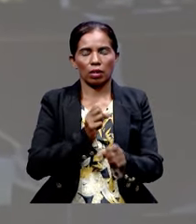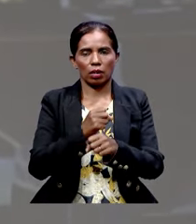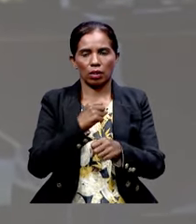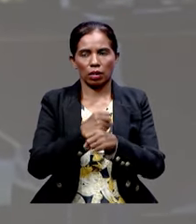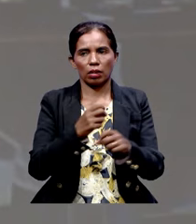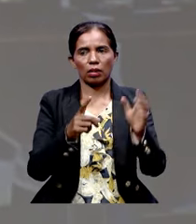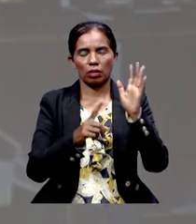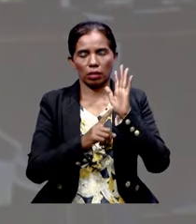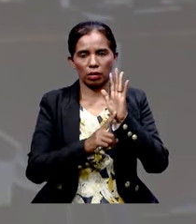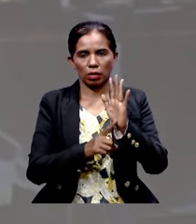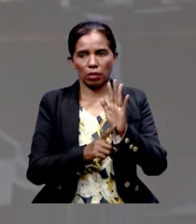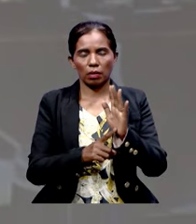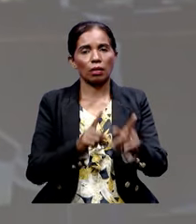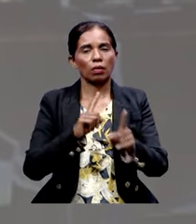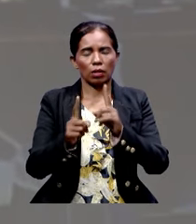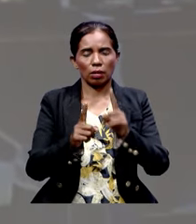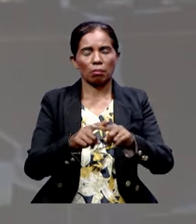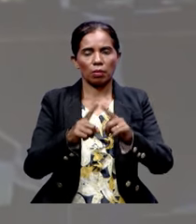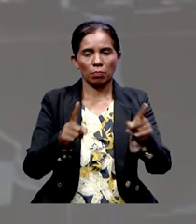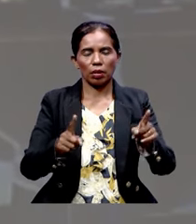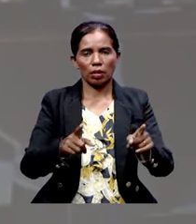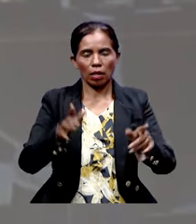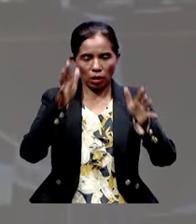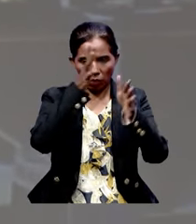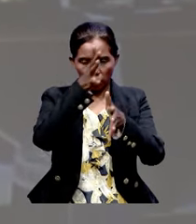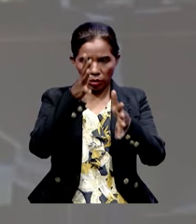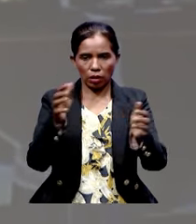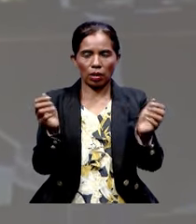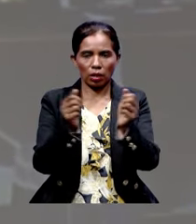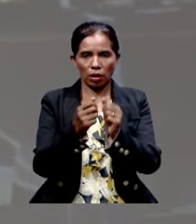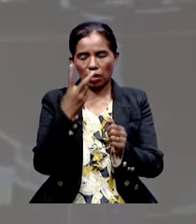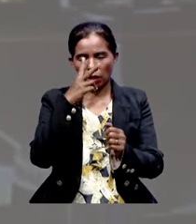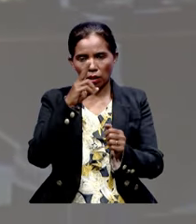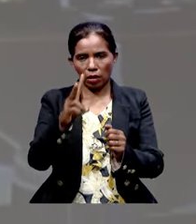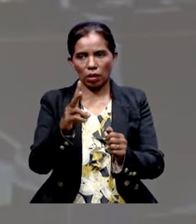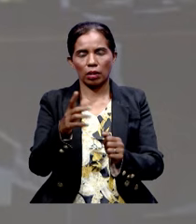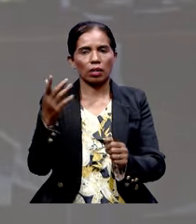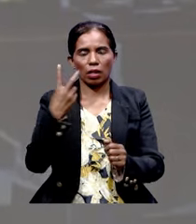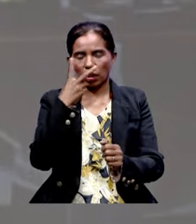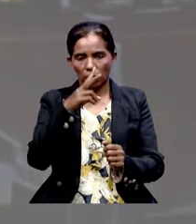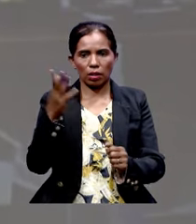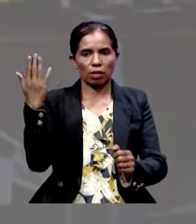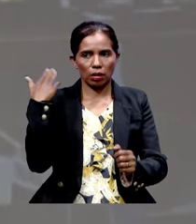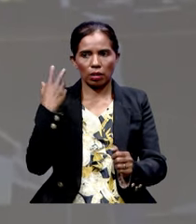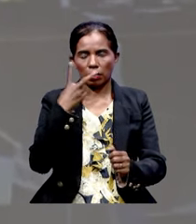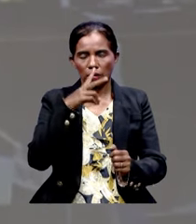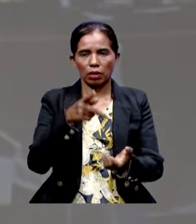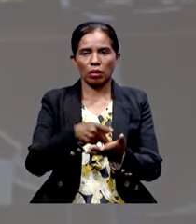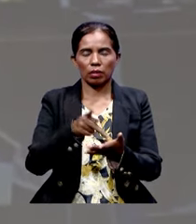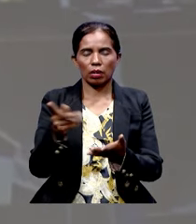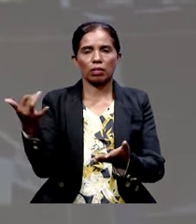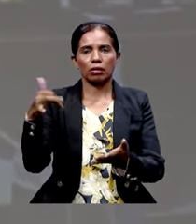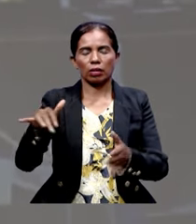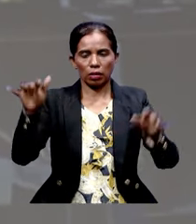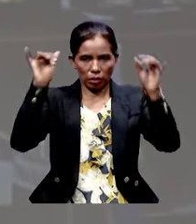retorika det maibe ketua sirene akompanya hela iha liur naba Ode selo sirenia karau.